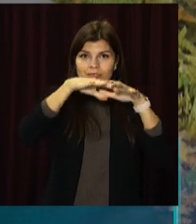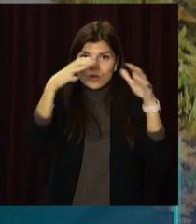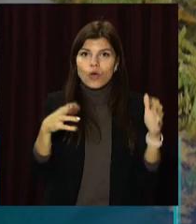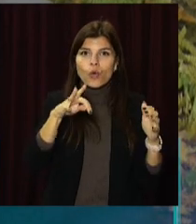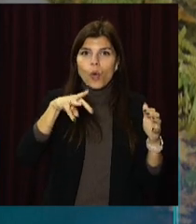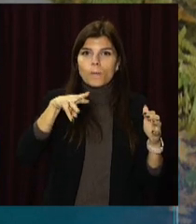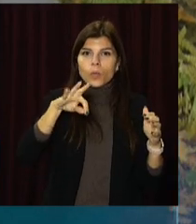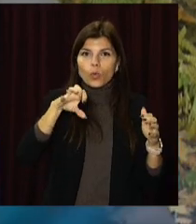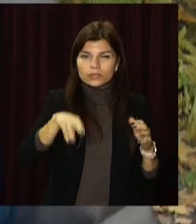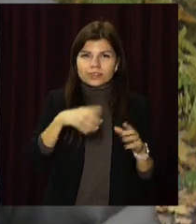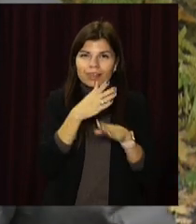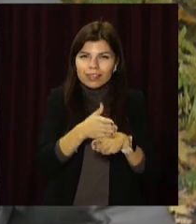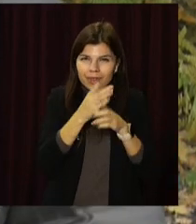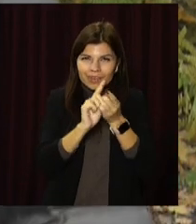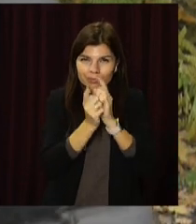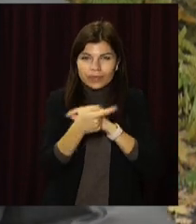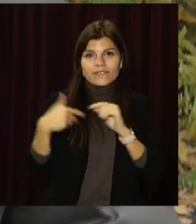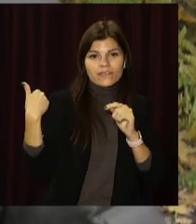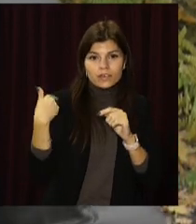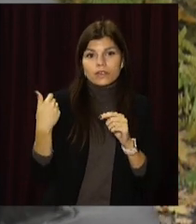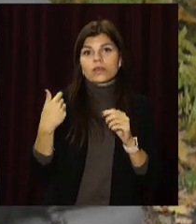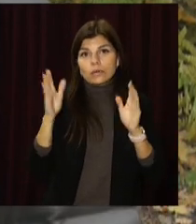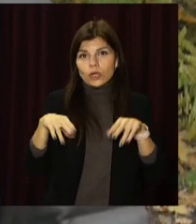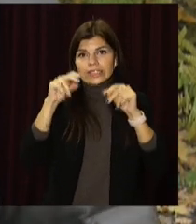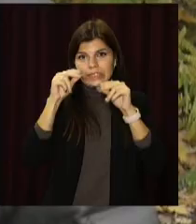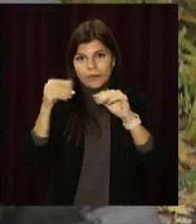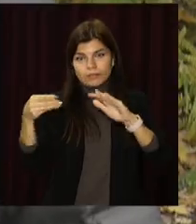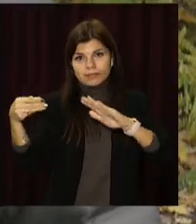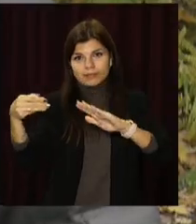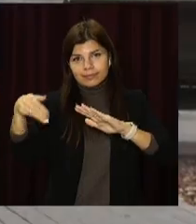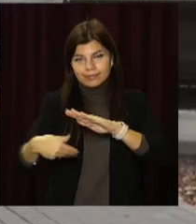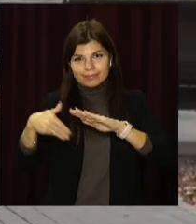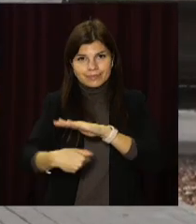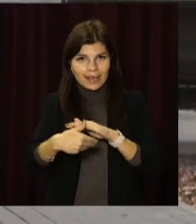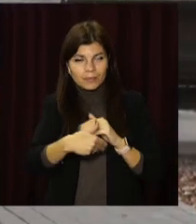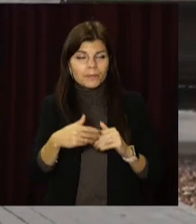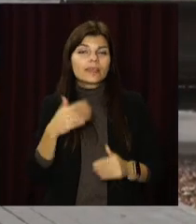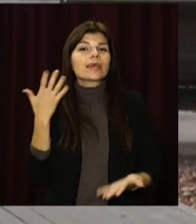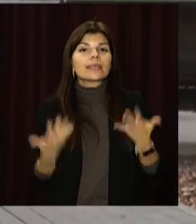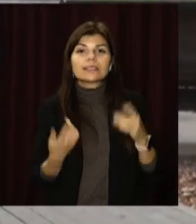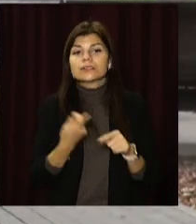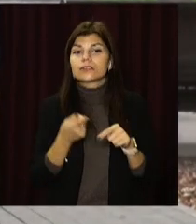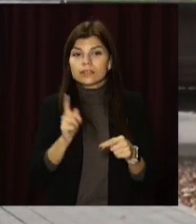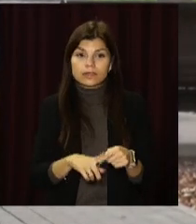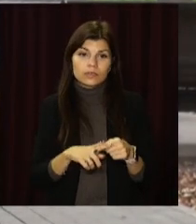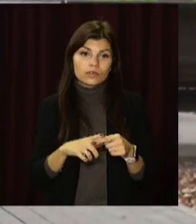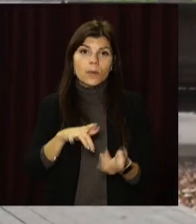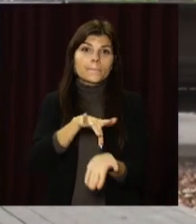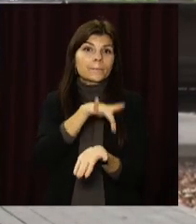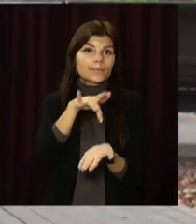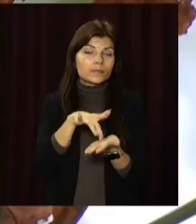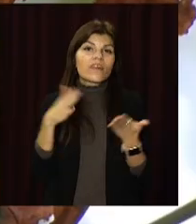потім використовувати знов-таки в себе для свого саду, городу. Якщо це